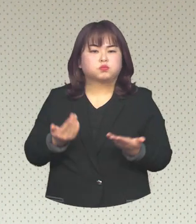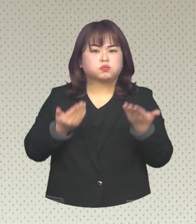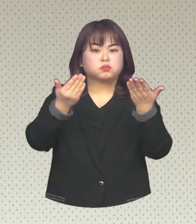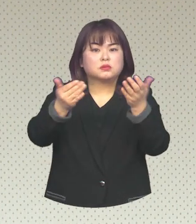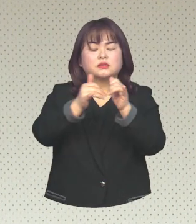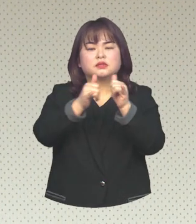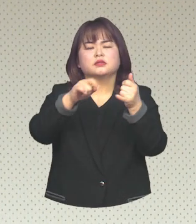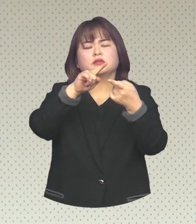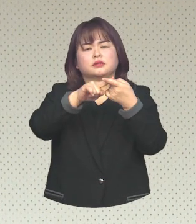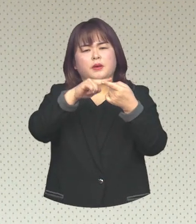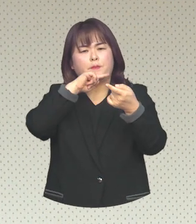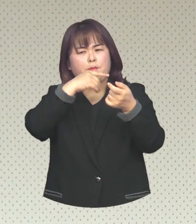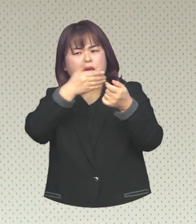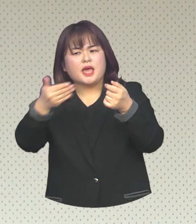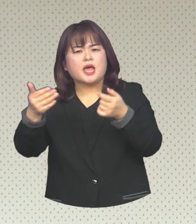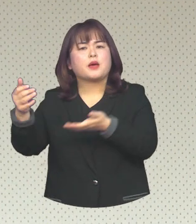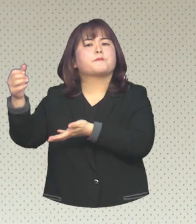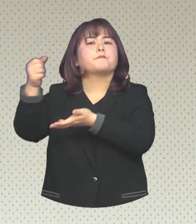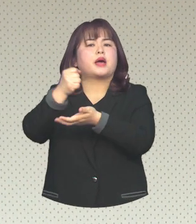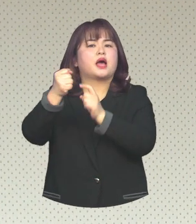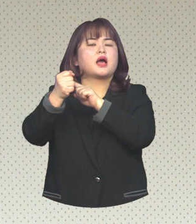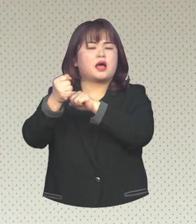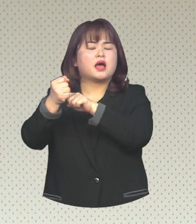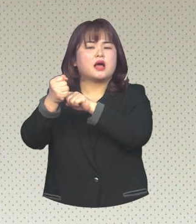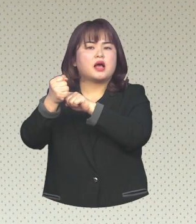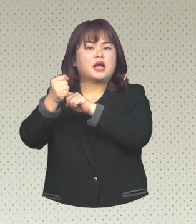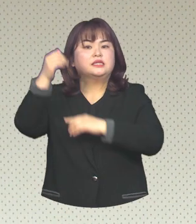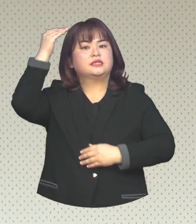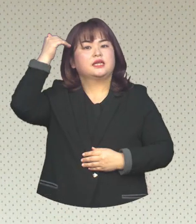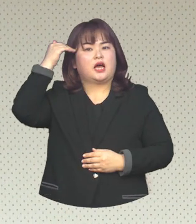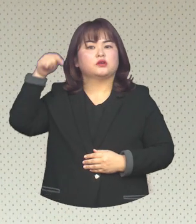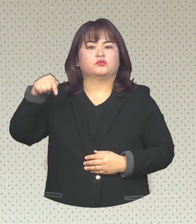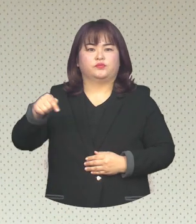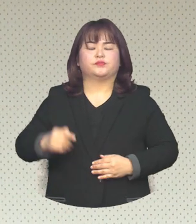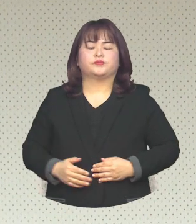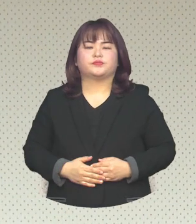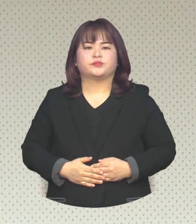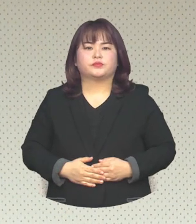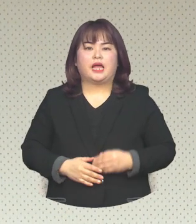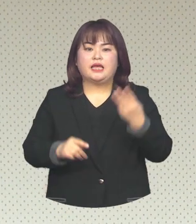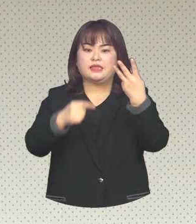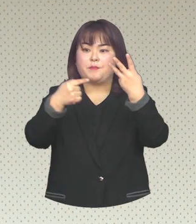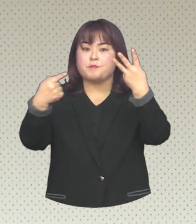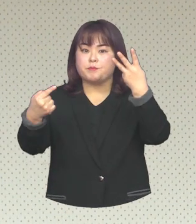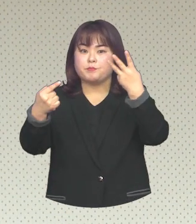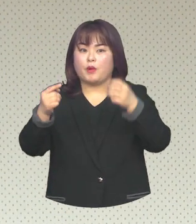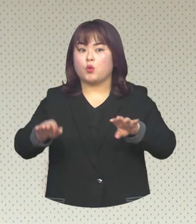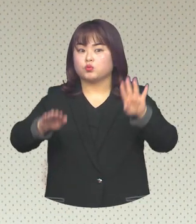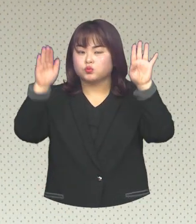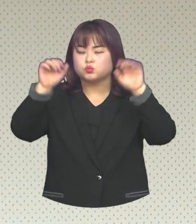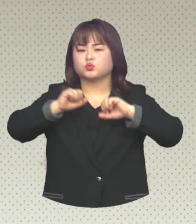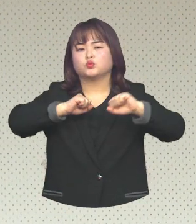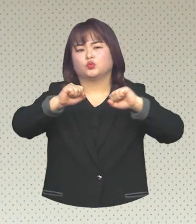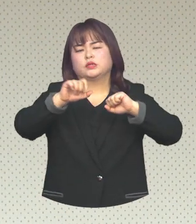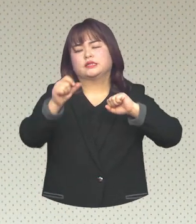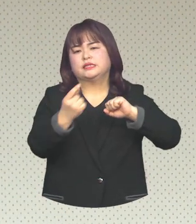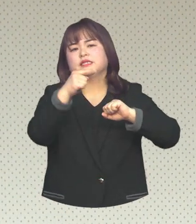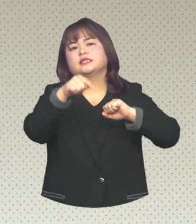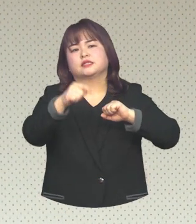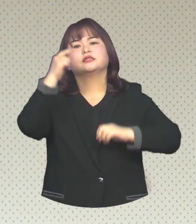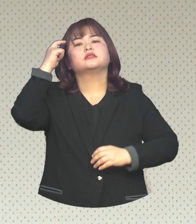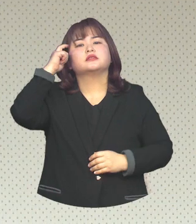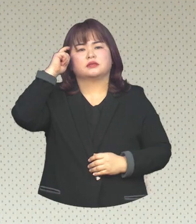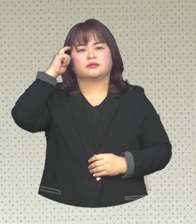순국선열의 피로 되찾은 이 나라, 3.1운동이